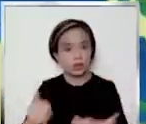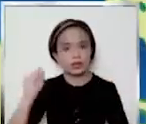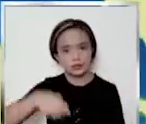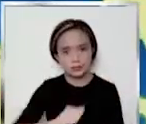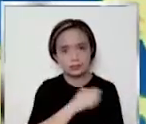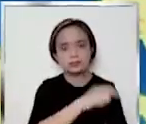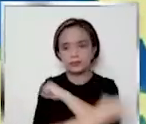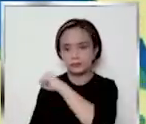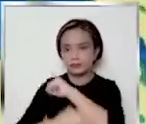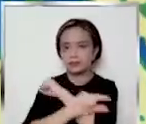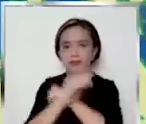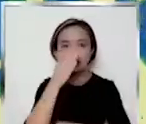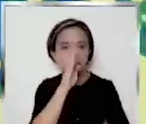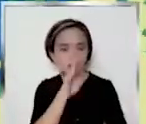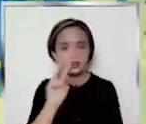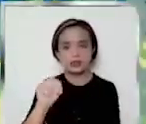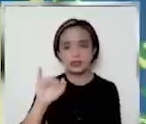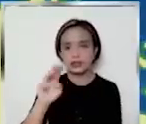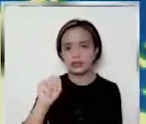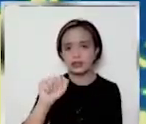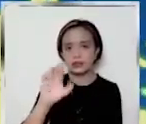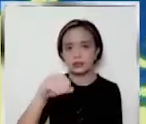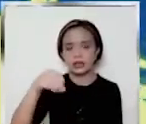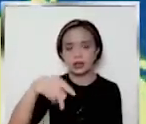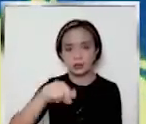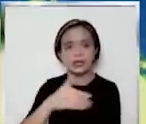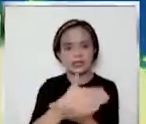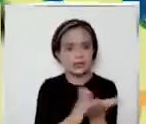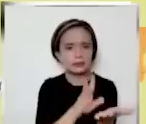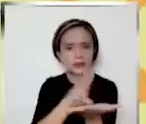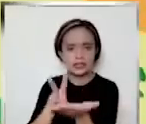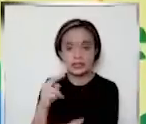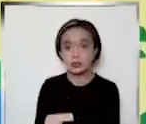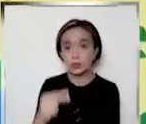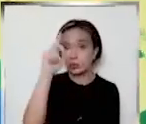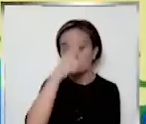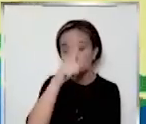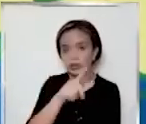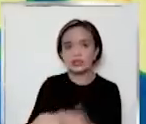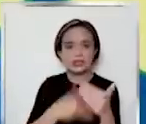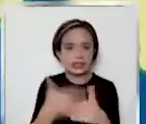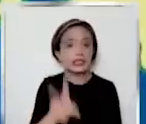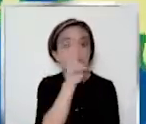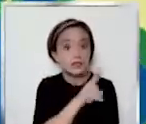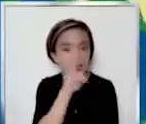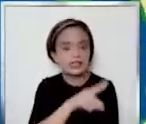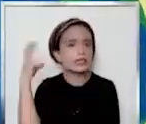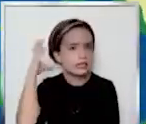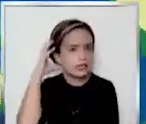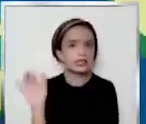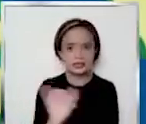Region, Limaropa at ilang bahagi ng Northern Luzon. Malaking bahagi ng Visayas at Mindanao ang uulanin din bukas.